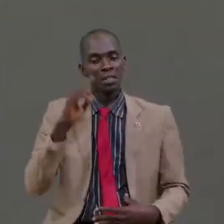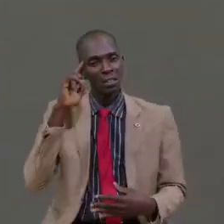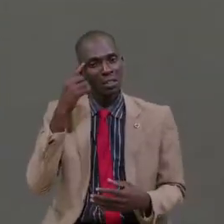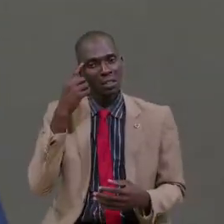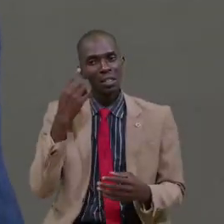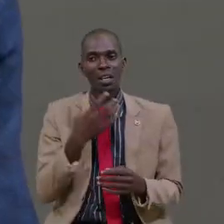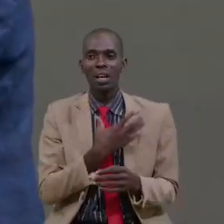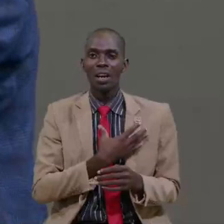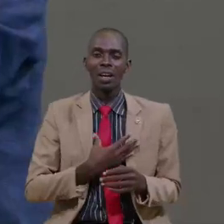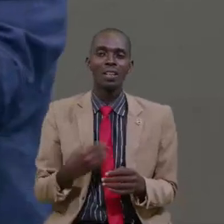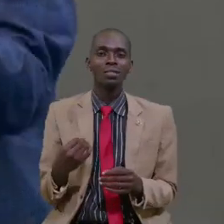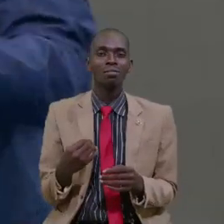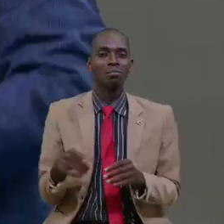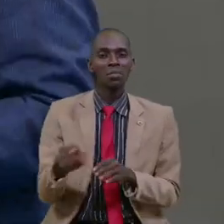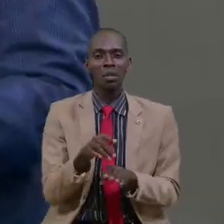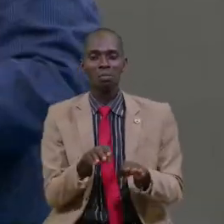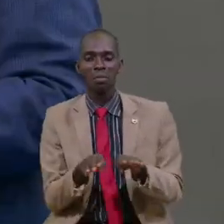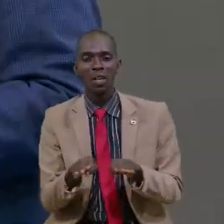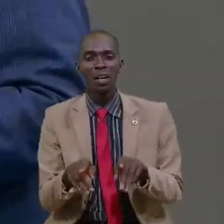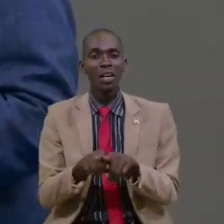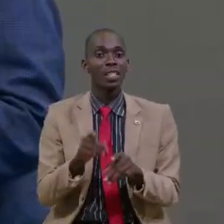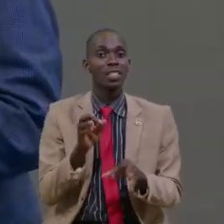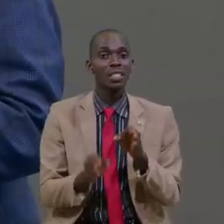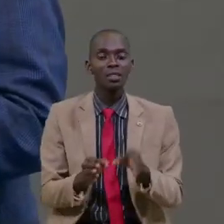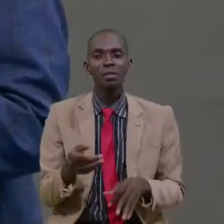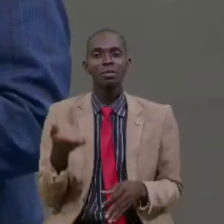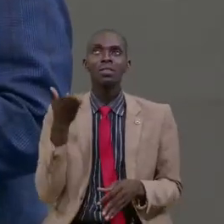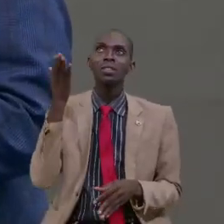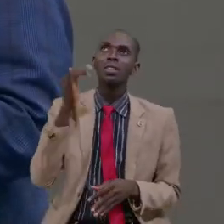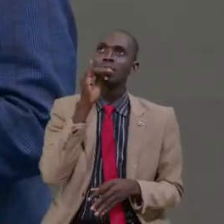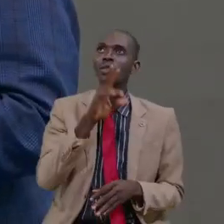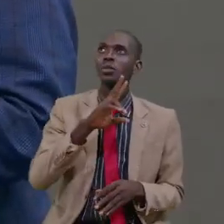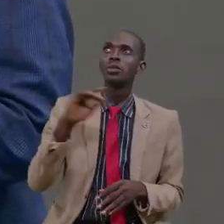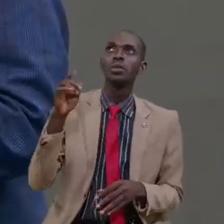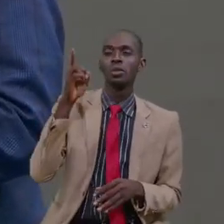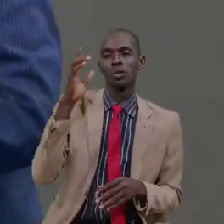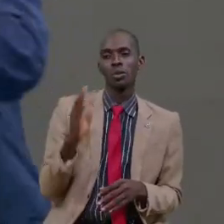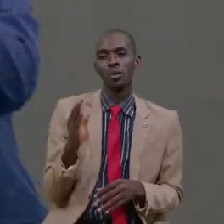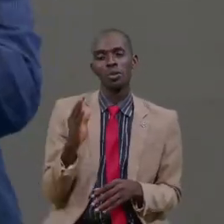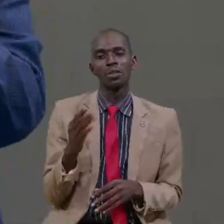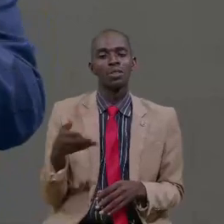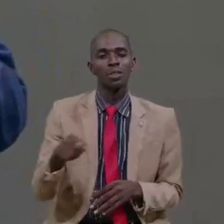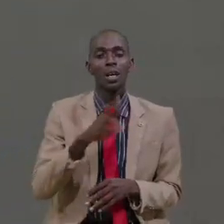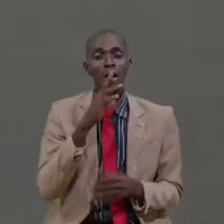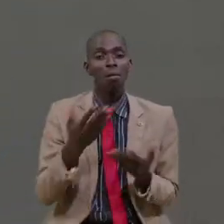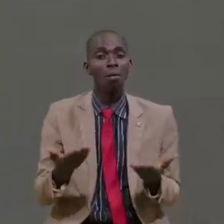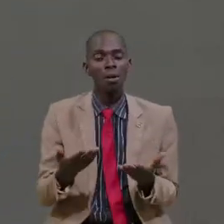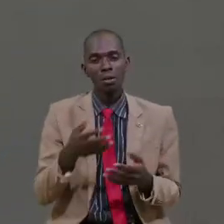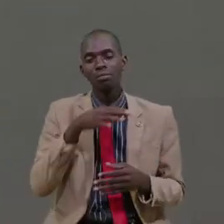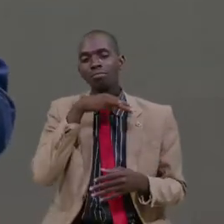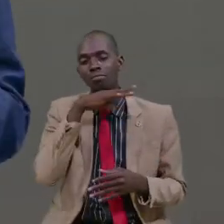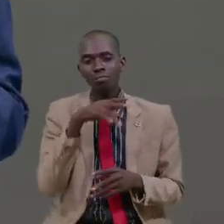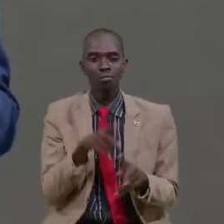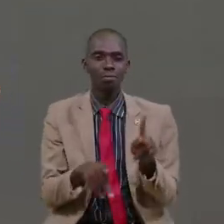pensent, ils agissent, ils se comportent comme s'il n'y a pas Dieu, ils sont corrompus.